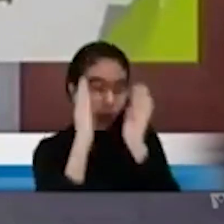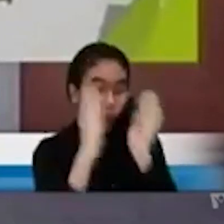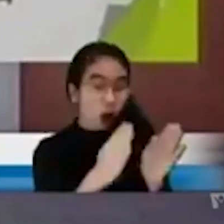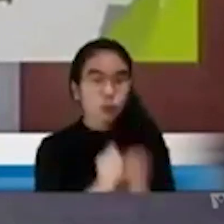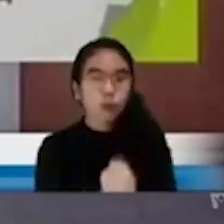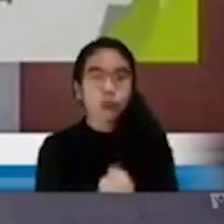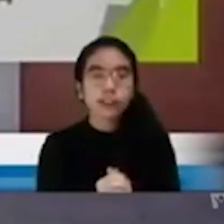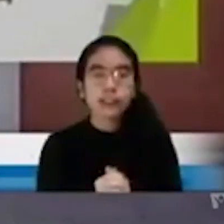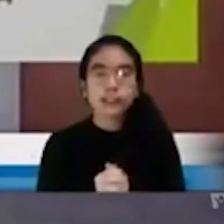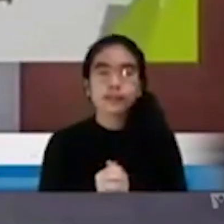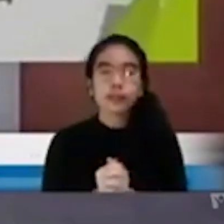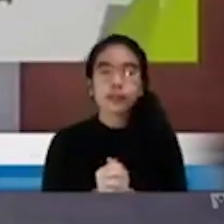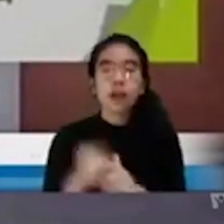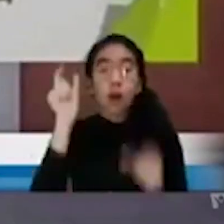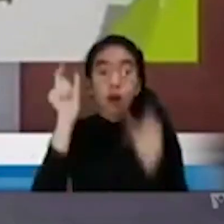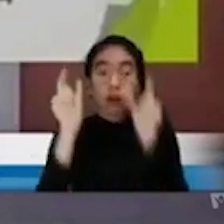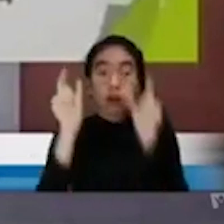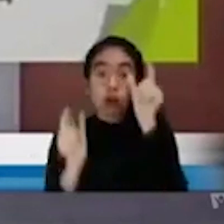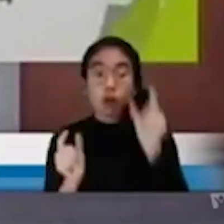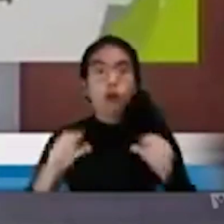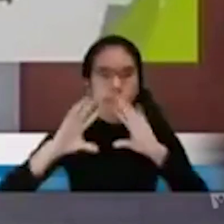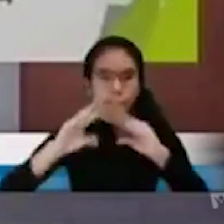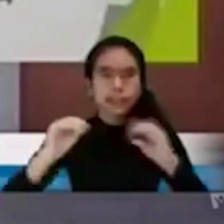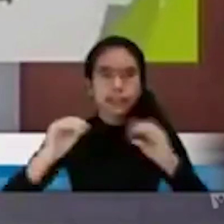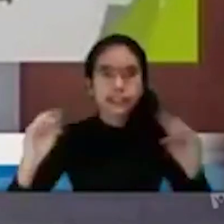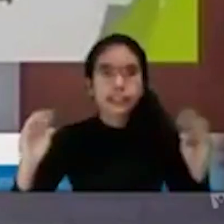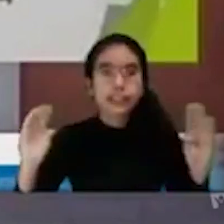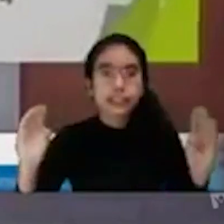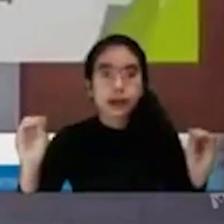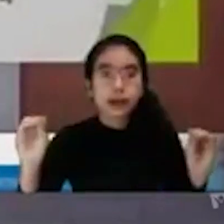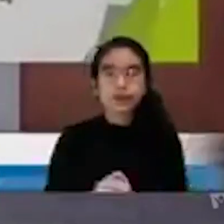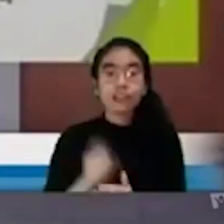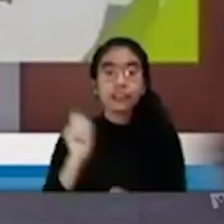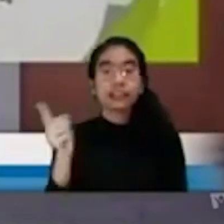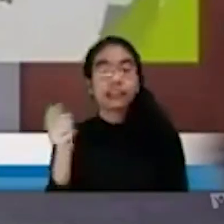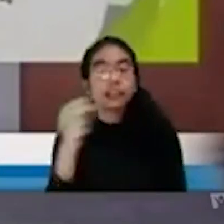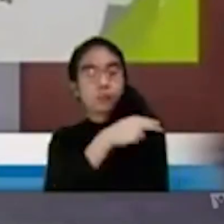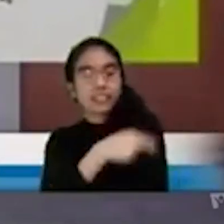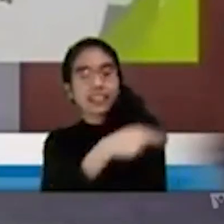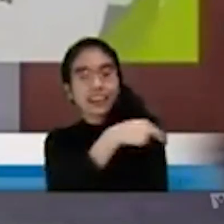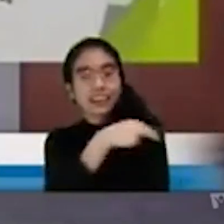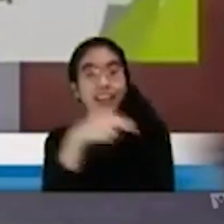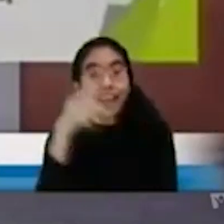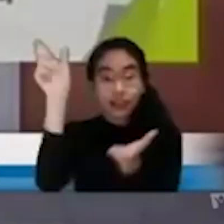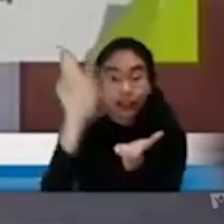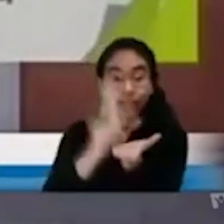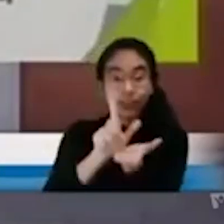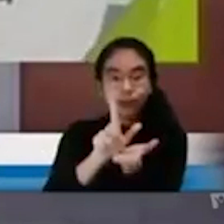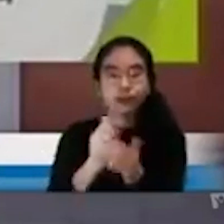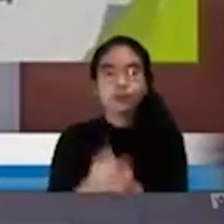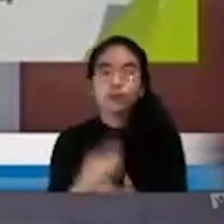para pekerja di bidang masing-masing di Rumah Sakit Advent Bandung harus